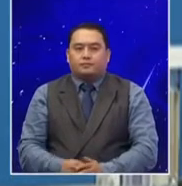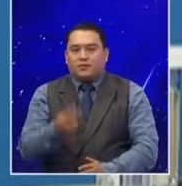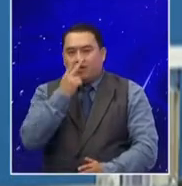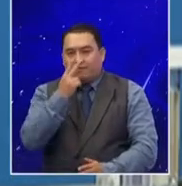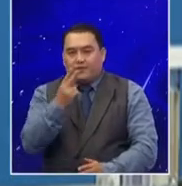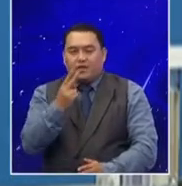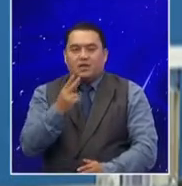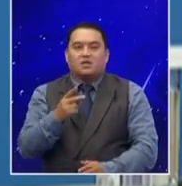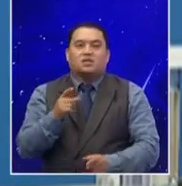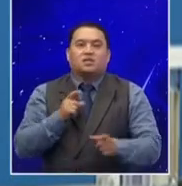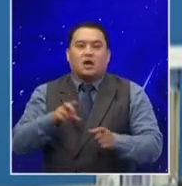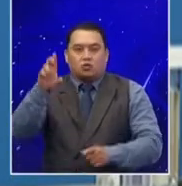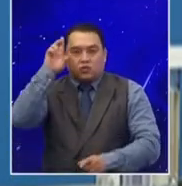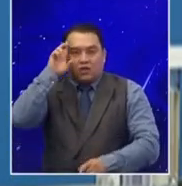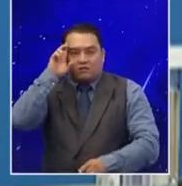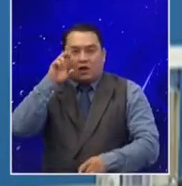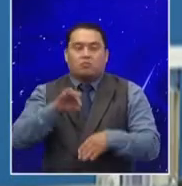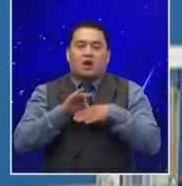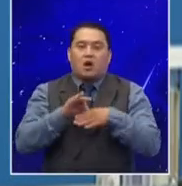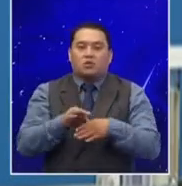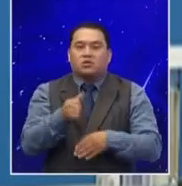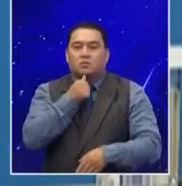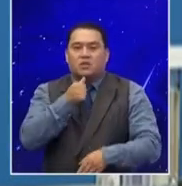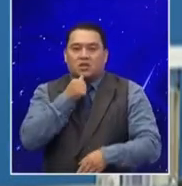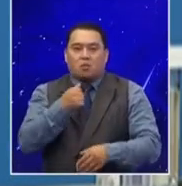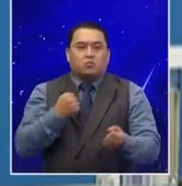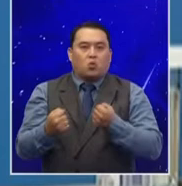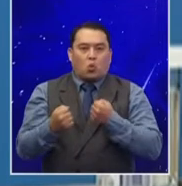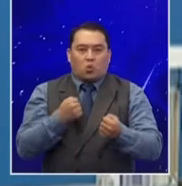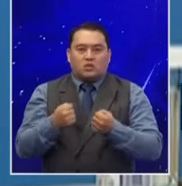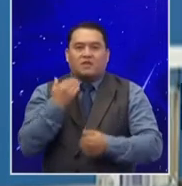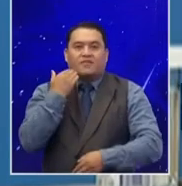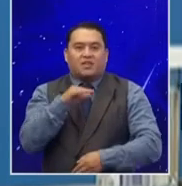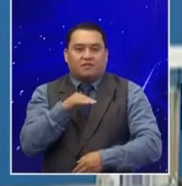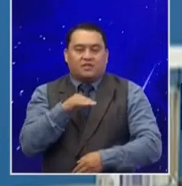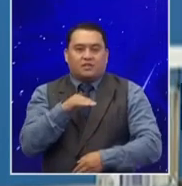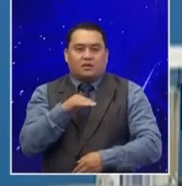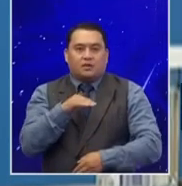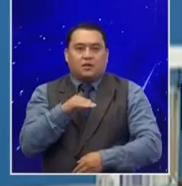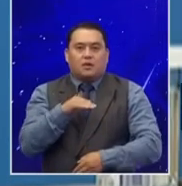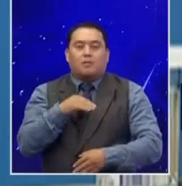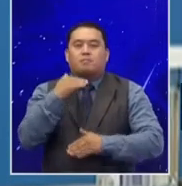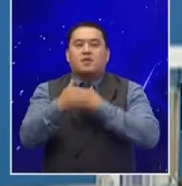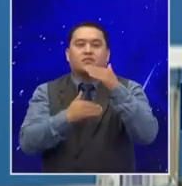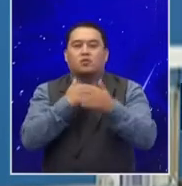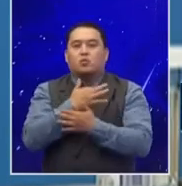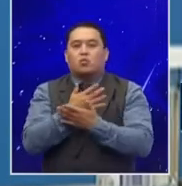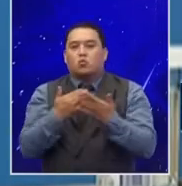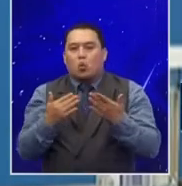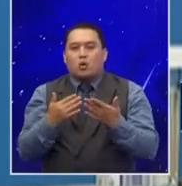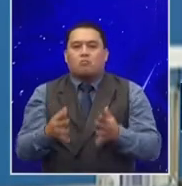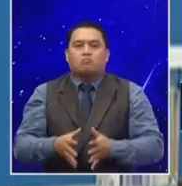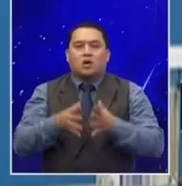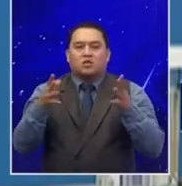сам институт государства проходит испытания на прочность и эффективность. Перспективы многих глобальных